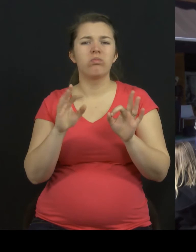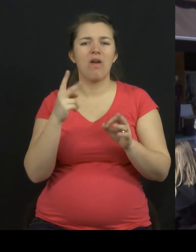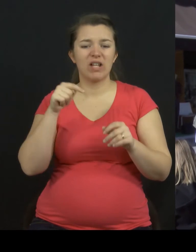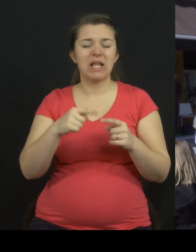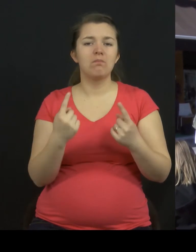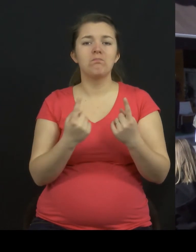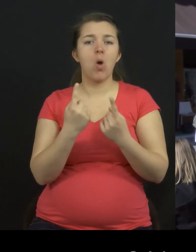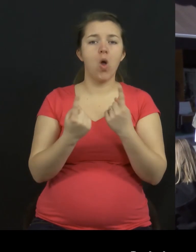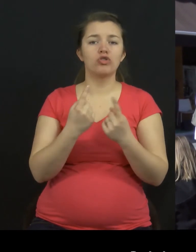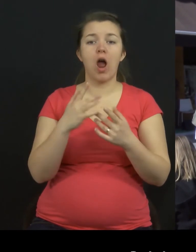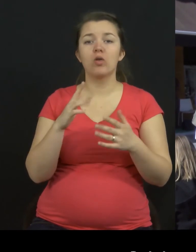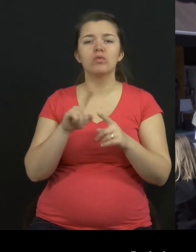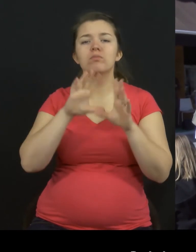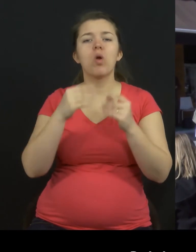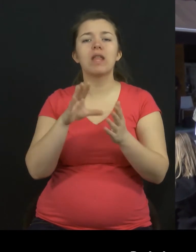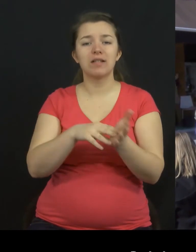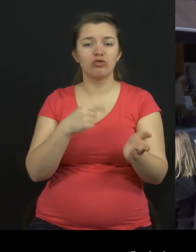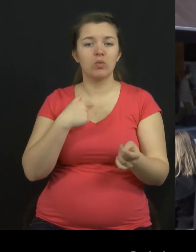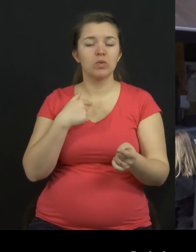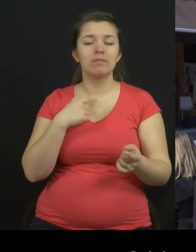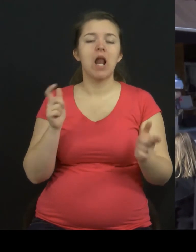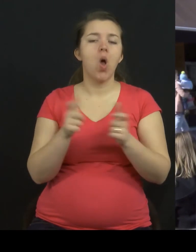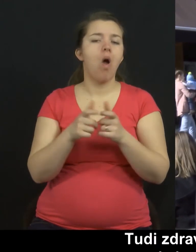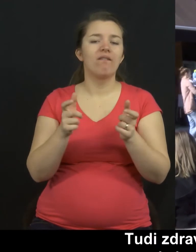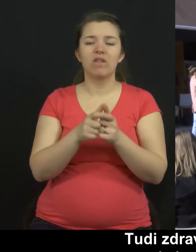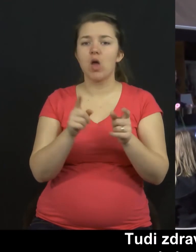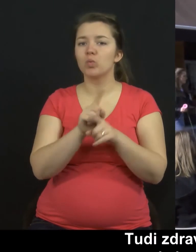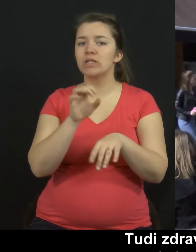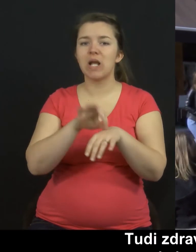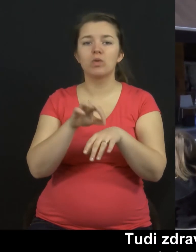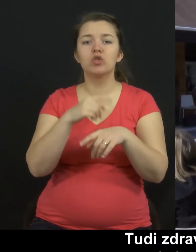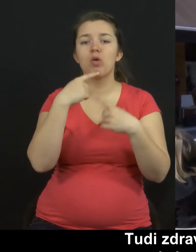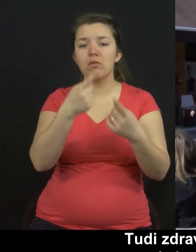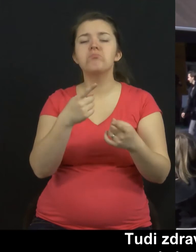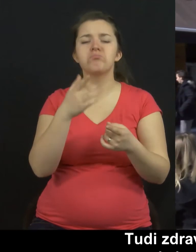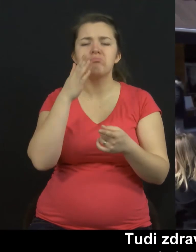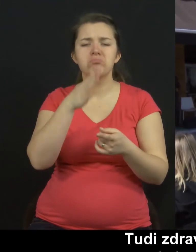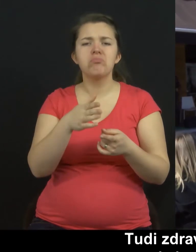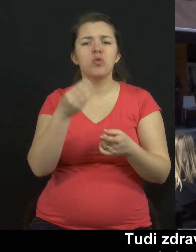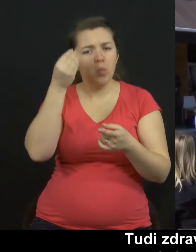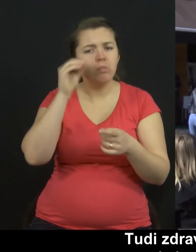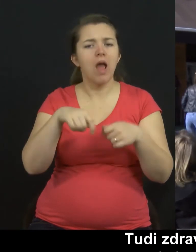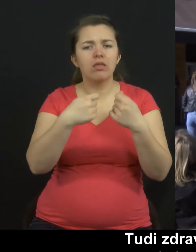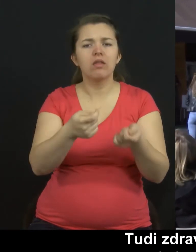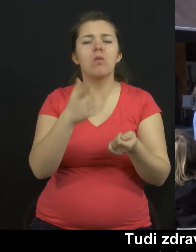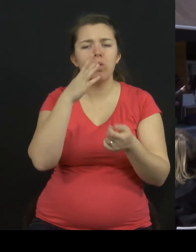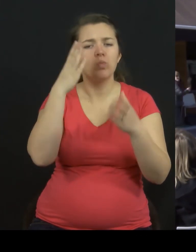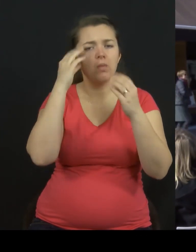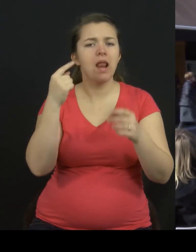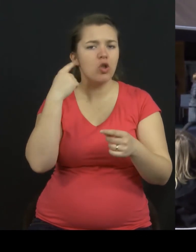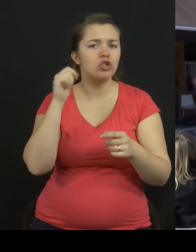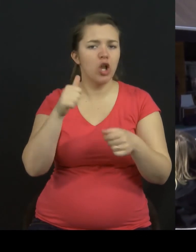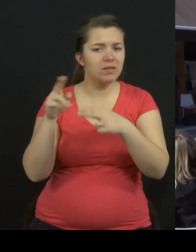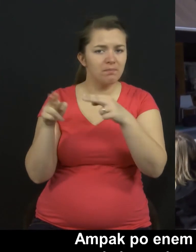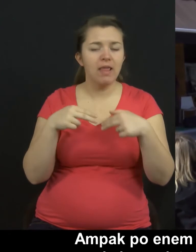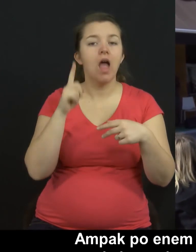dobro v tem položaju. Sploh na začetku sem se lovila, tudi zdravniki so mi dali upanje, da bom normalno